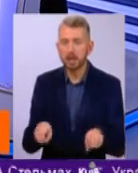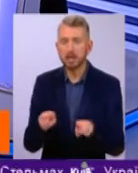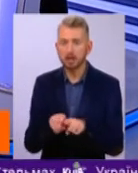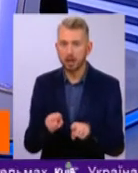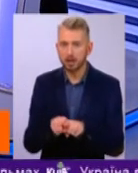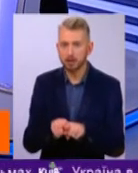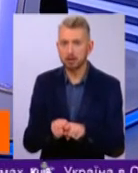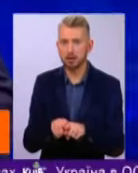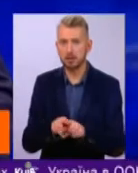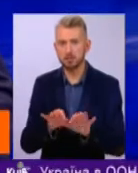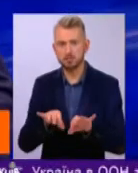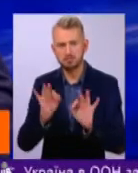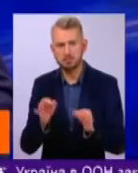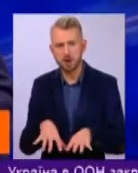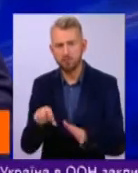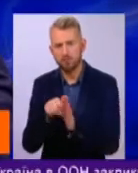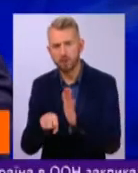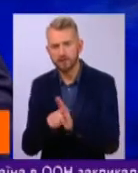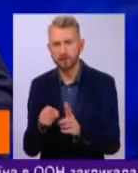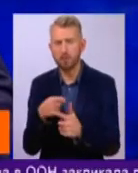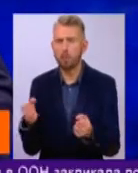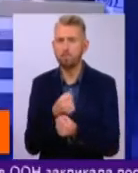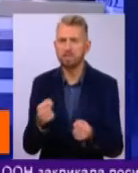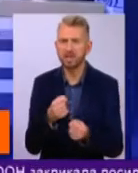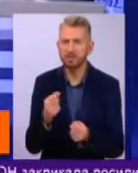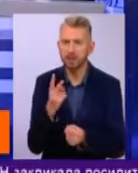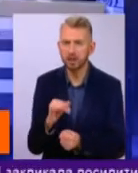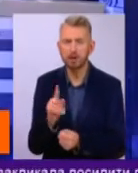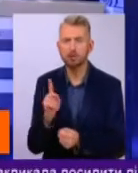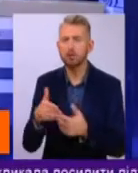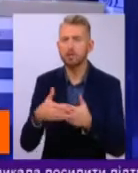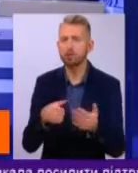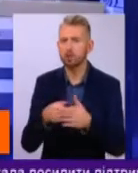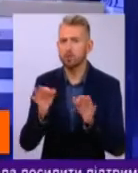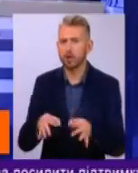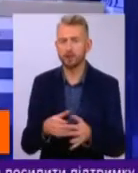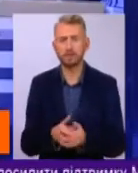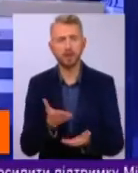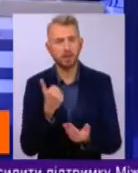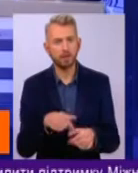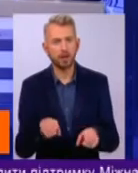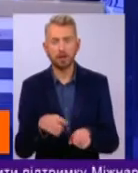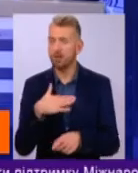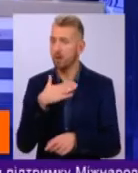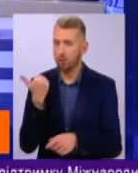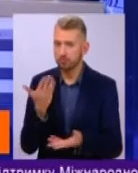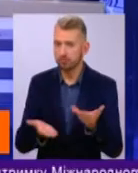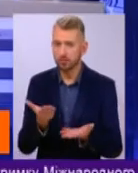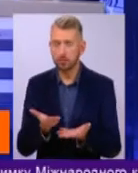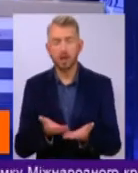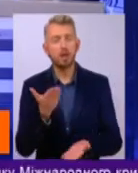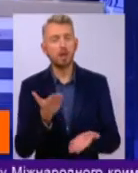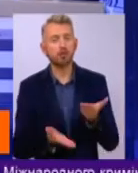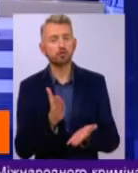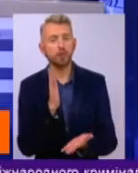вправні вбивці або ці підривники. Тобто, що ближче до правди? Давайте так. Не хочуть. Якщо